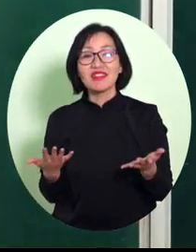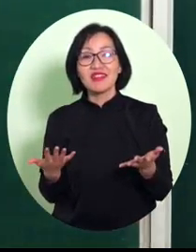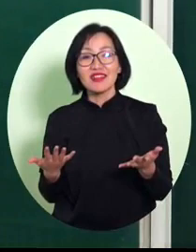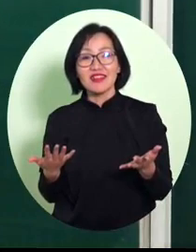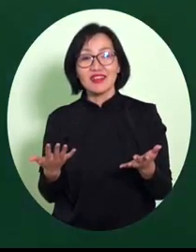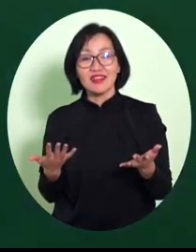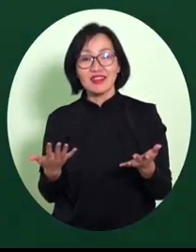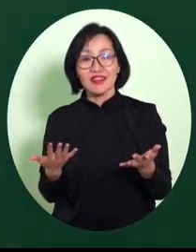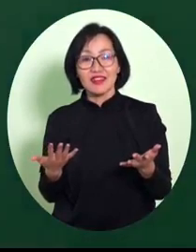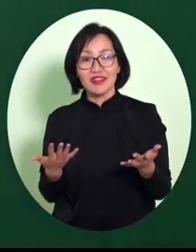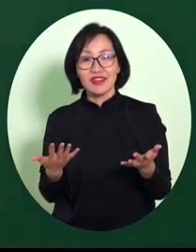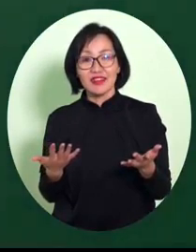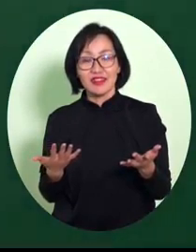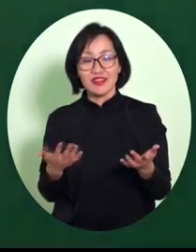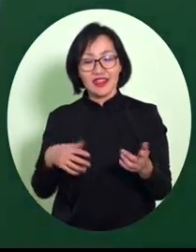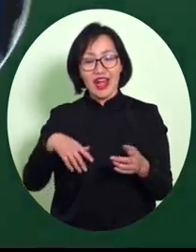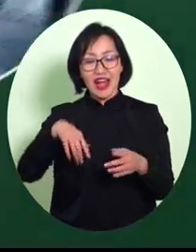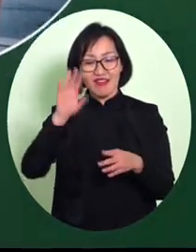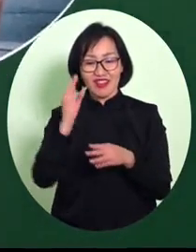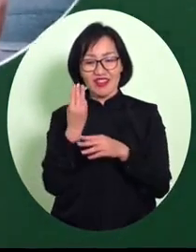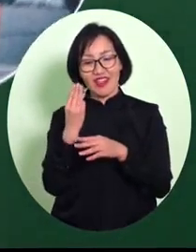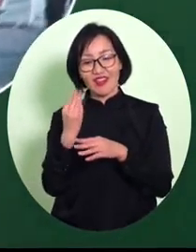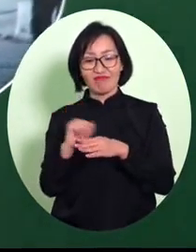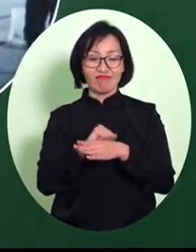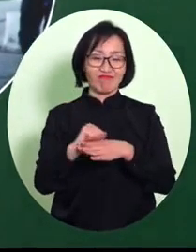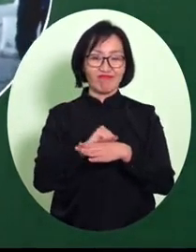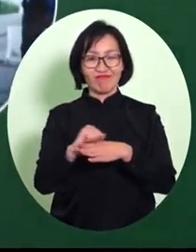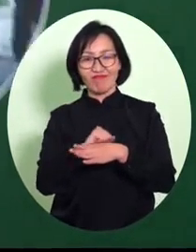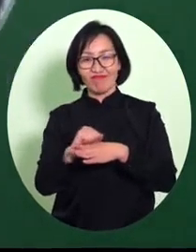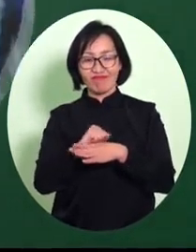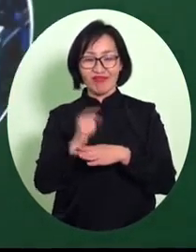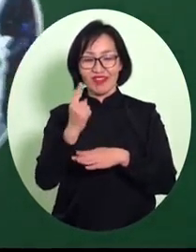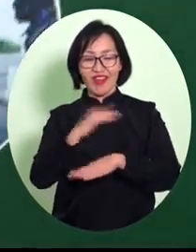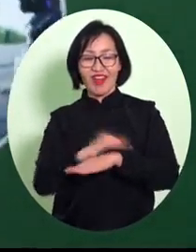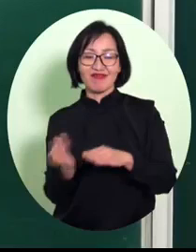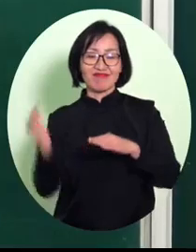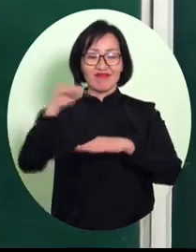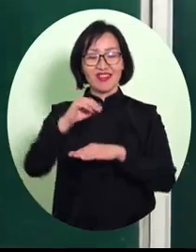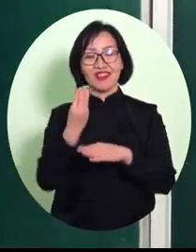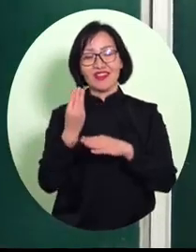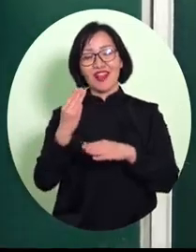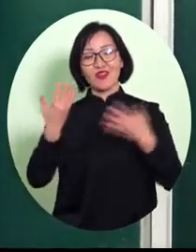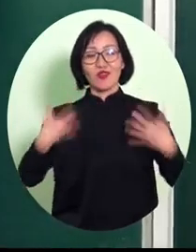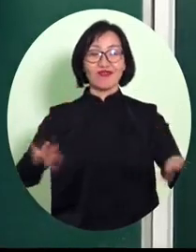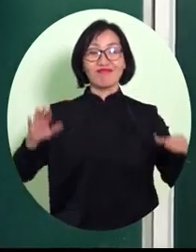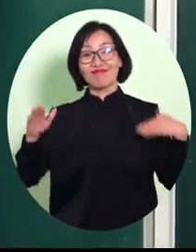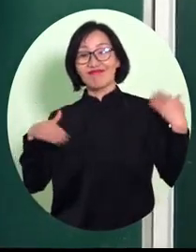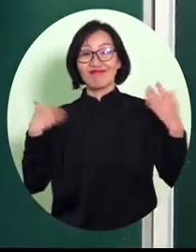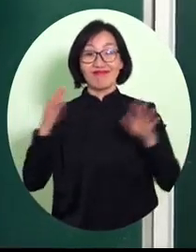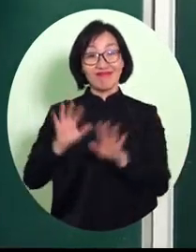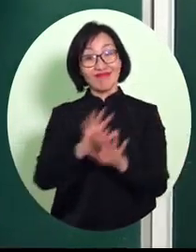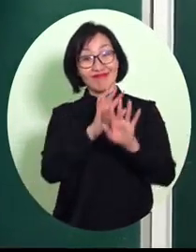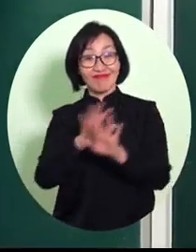вүлээ? Зүйтэй. Бид нар хаврын шалгалтандаа бэлтгэж нэг анги ахдаг. За энэ манаас бид нарт